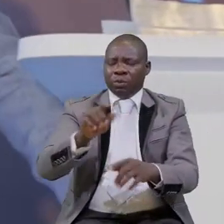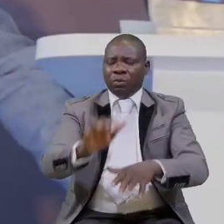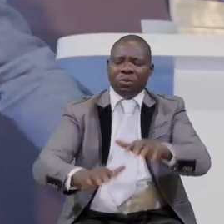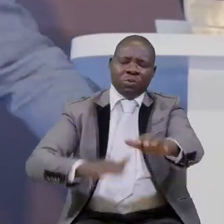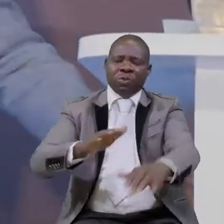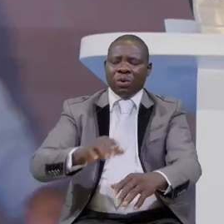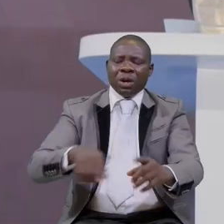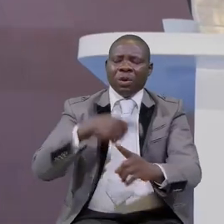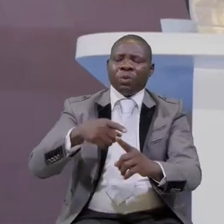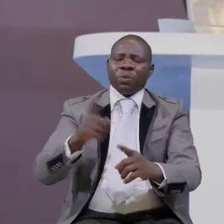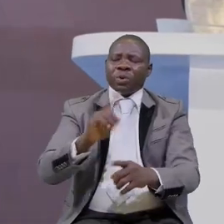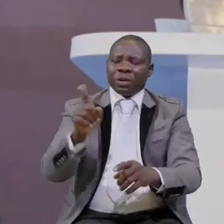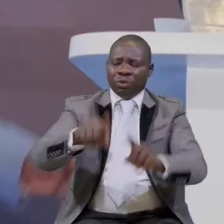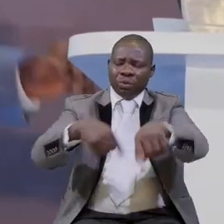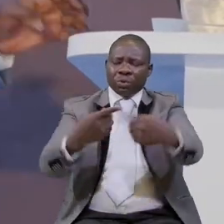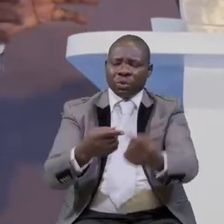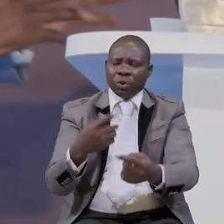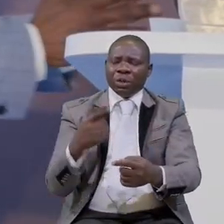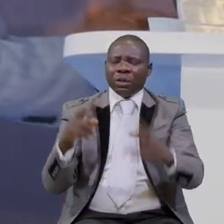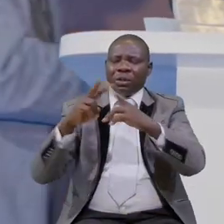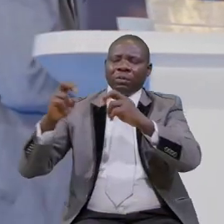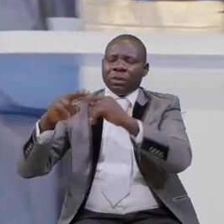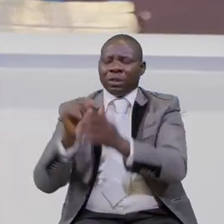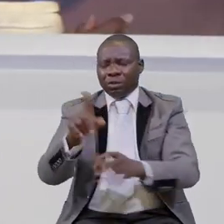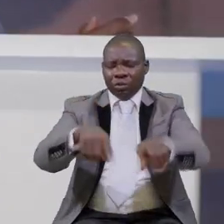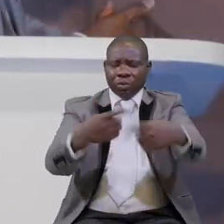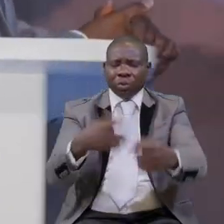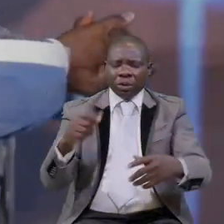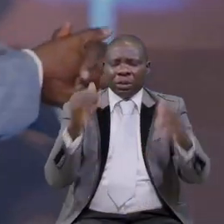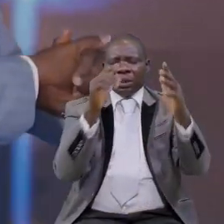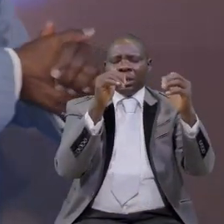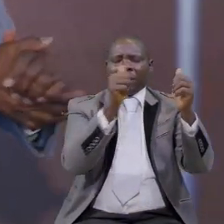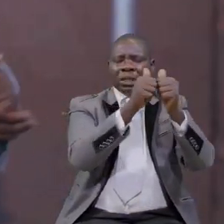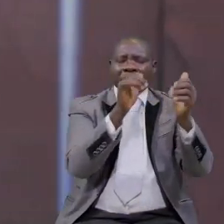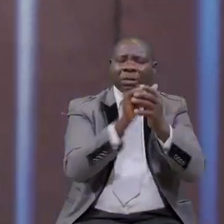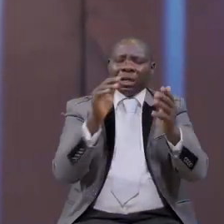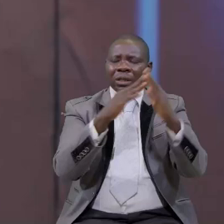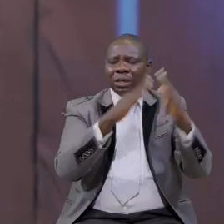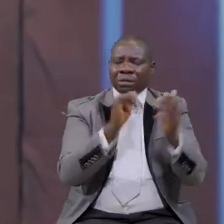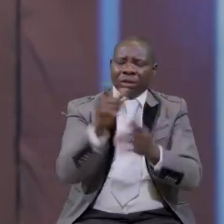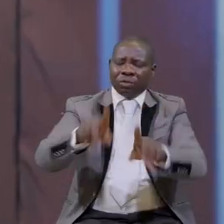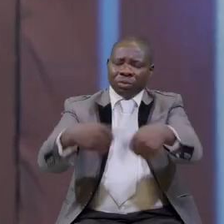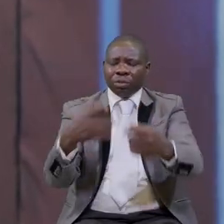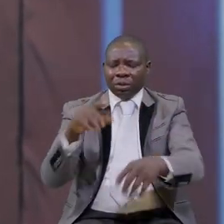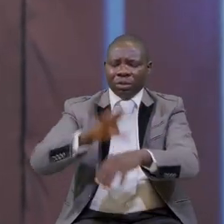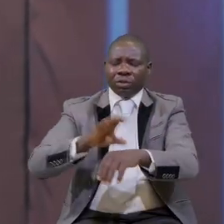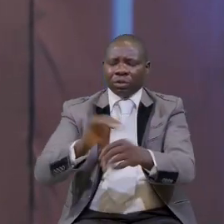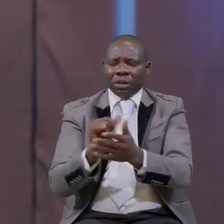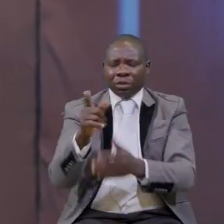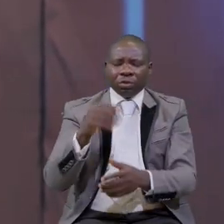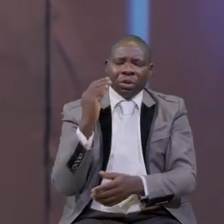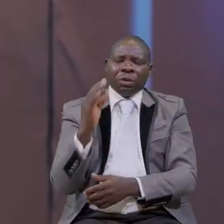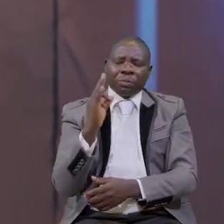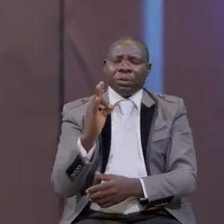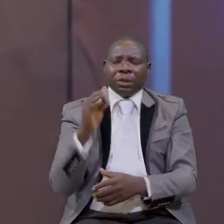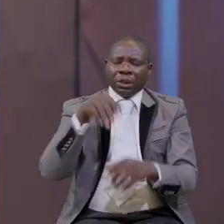marcheras, quand tu iras, dans le village où tu iras, les villes dans lesquelles tu iras, l'église dans